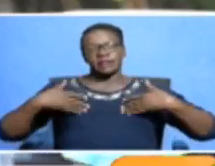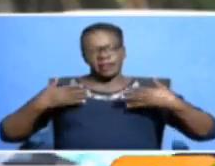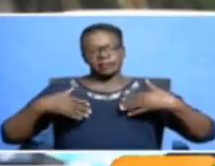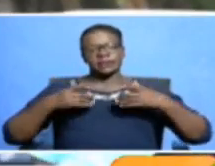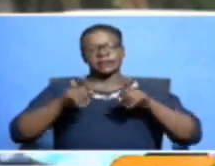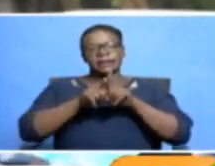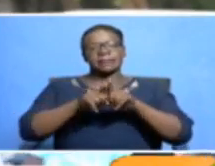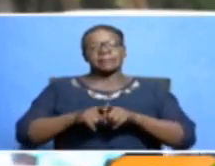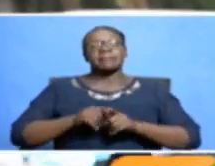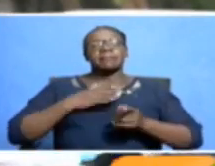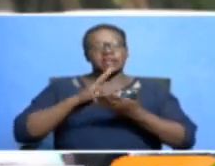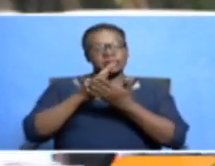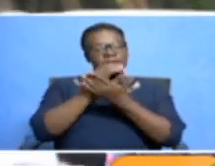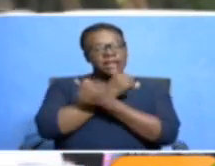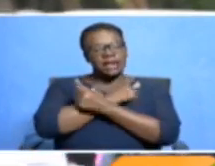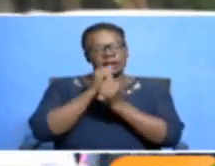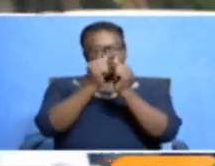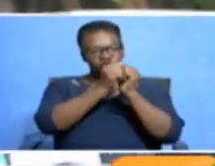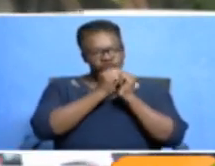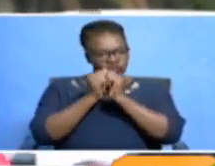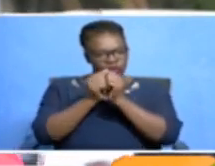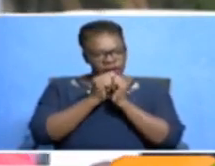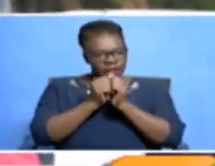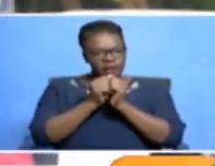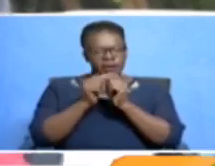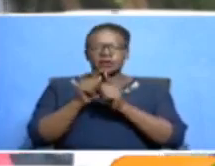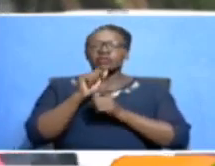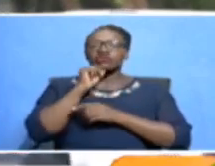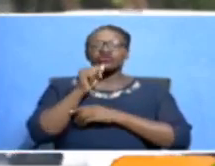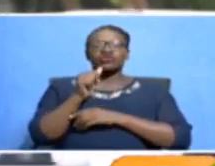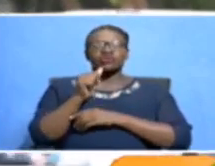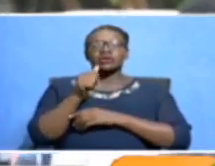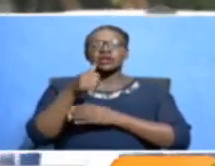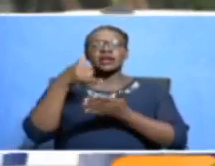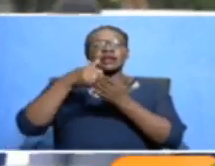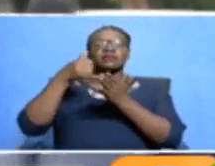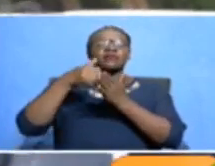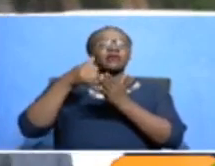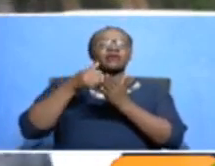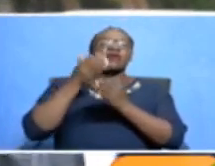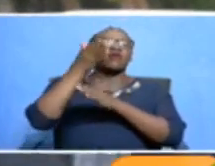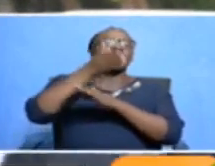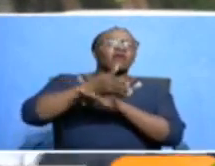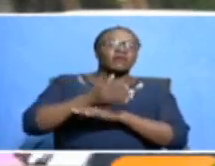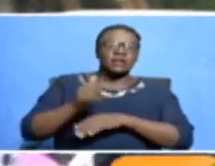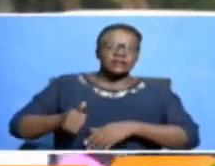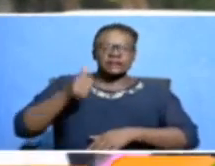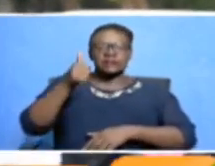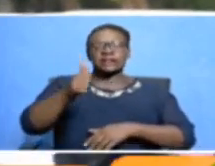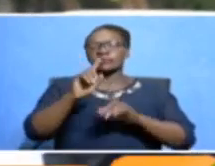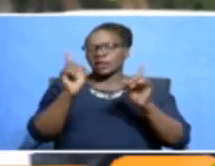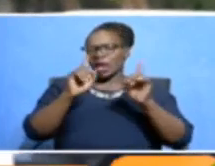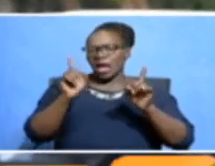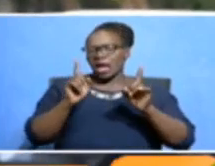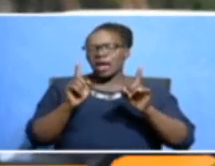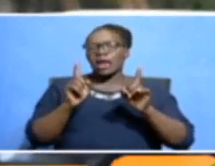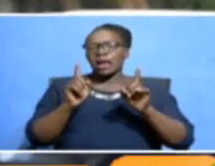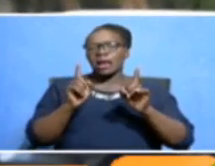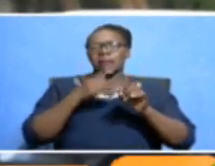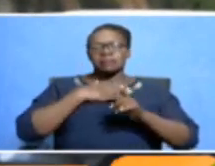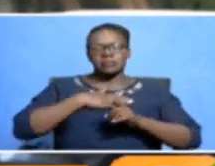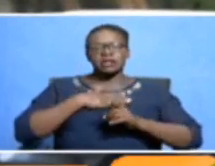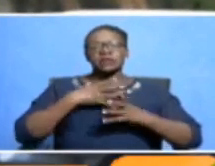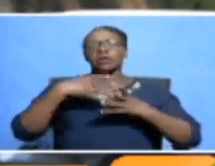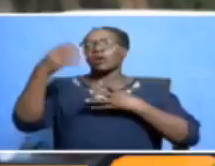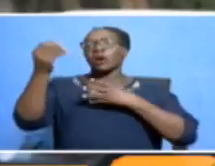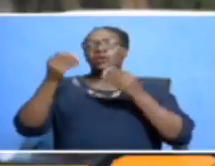Let us share our love together. Let us not overindulge. Let us not be selfish. Let us not be ourselves. Let us go